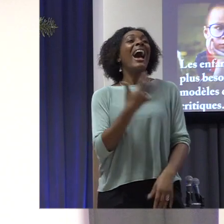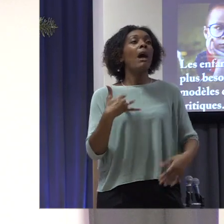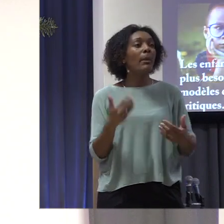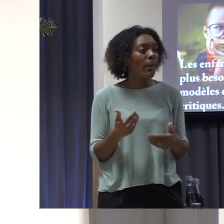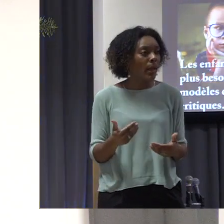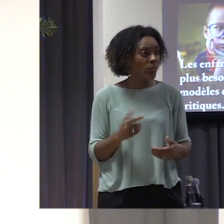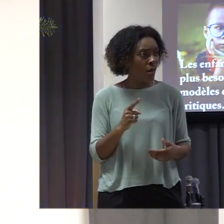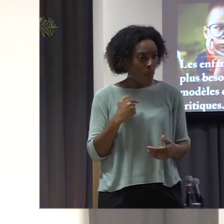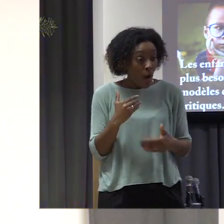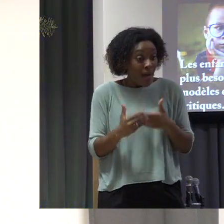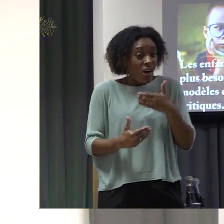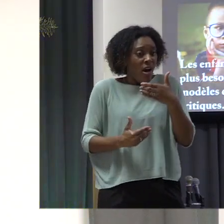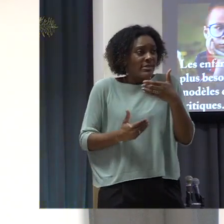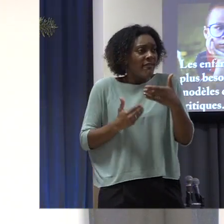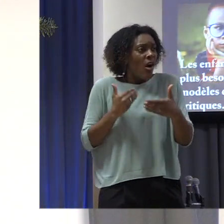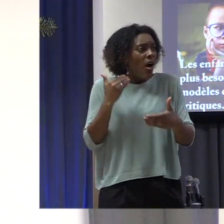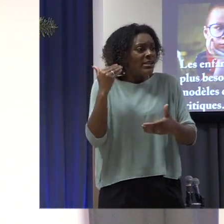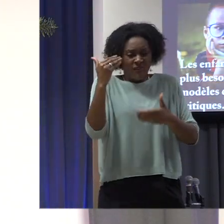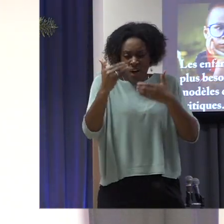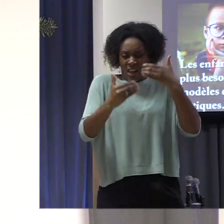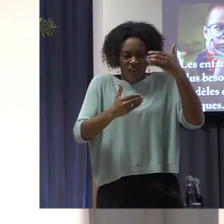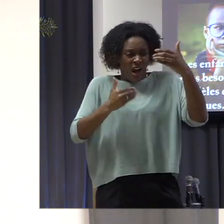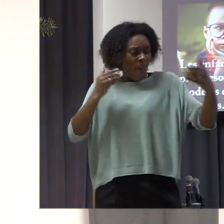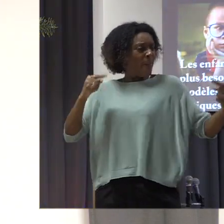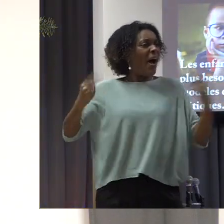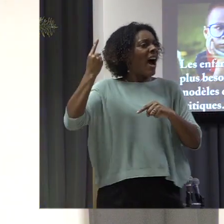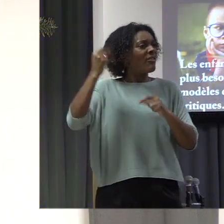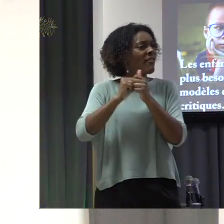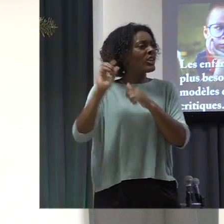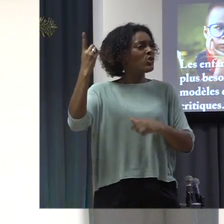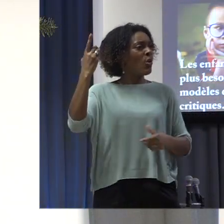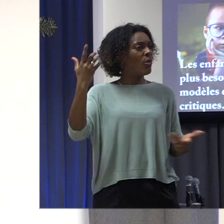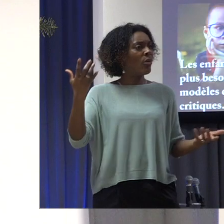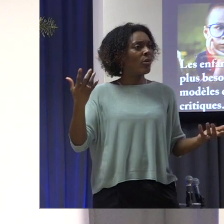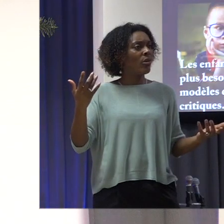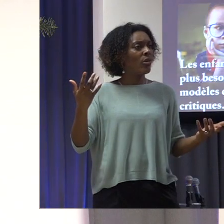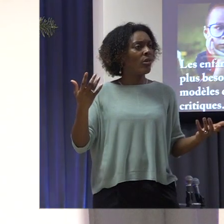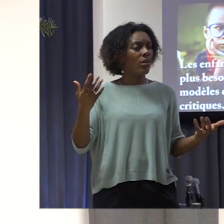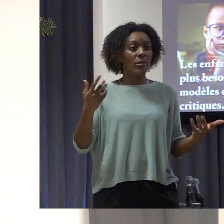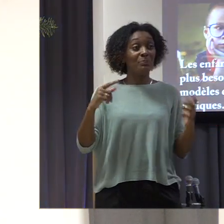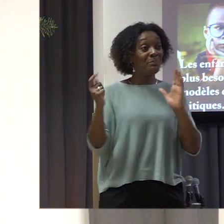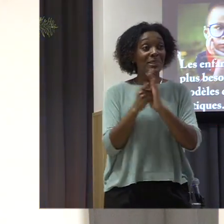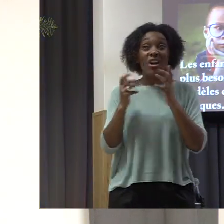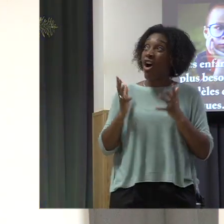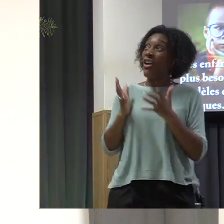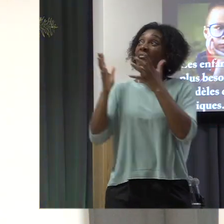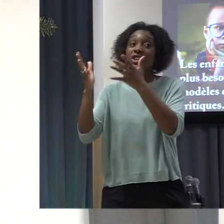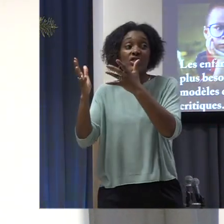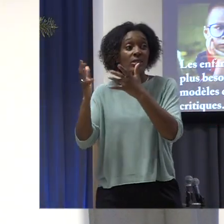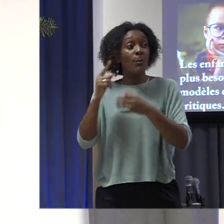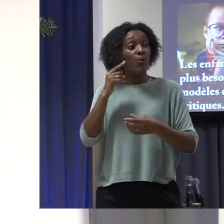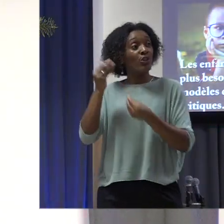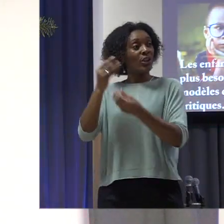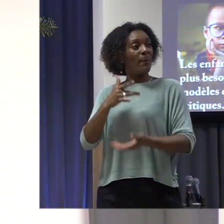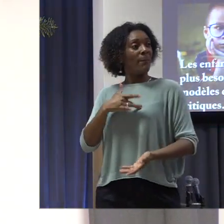pour avoir été au-delà, d'avoir été de l'avant. D'avoir essayé, lorsque nous nous engageons avec Dieu, c'est bien pour essayer de plaire à